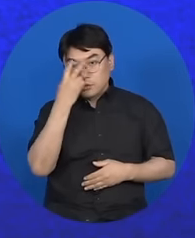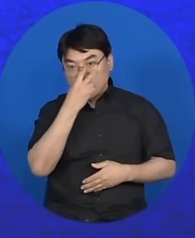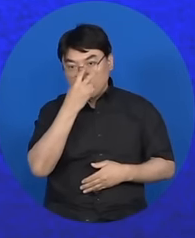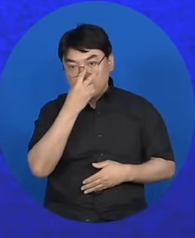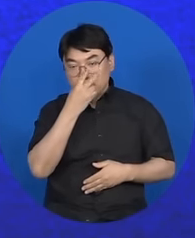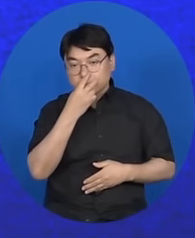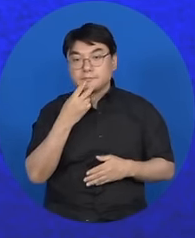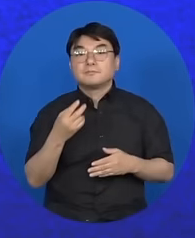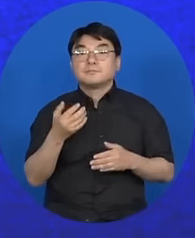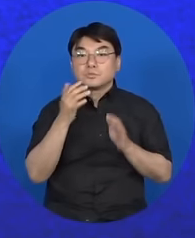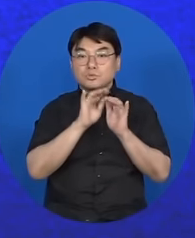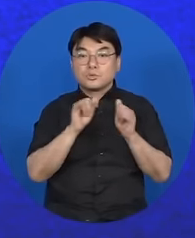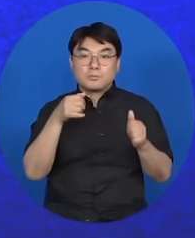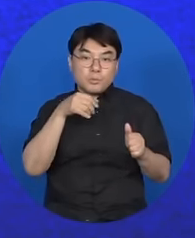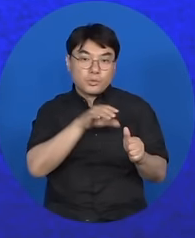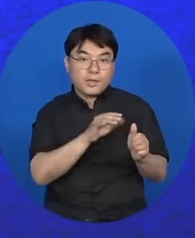이해하시겠습니까?